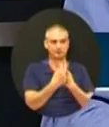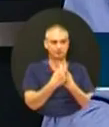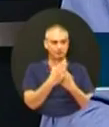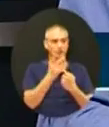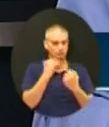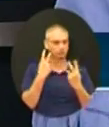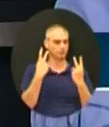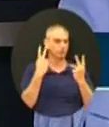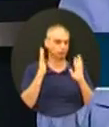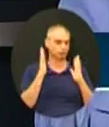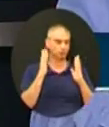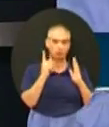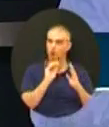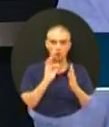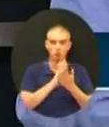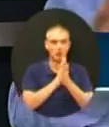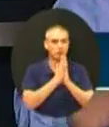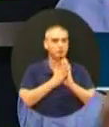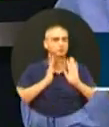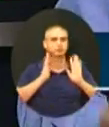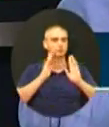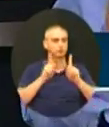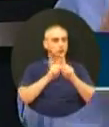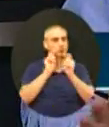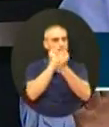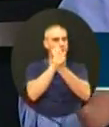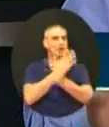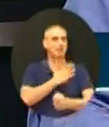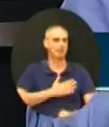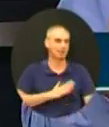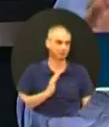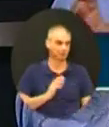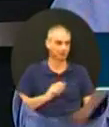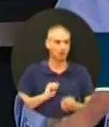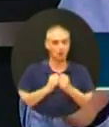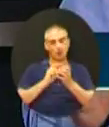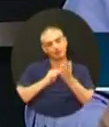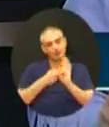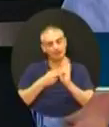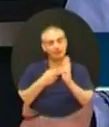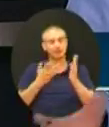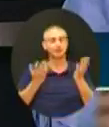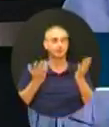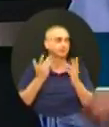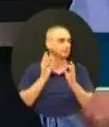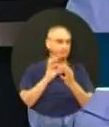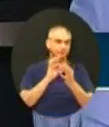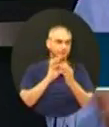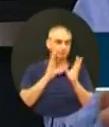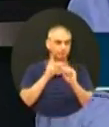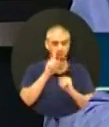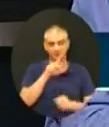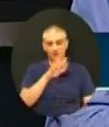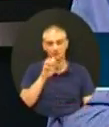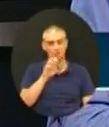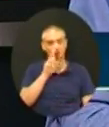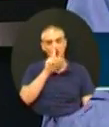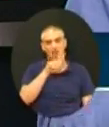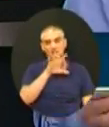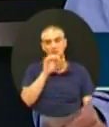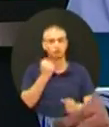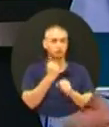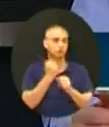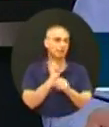בעלי משקל, היא עדיין לא הופכת להיות מה שברגותי מהפתח רוצה. או תכנן. או תכנן. בסך הכל יש סדר גודל של 1,400-1,500